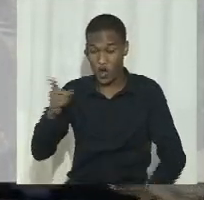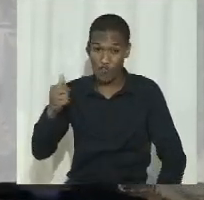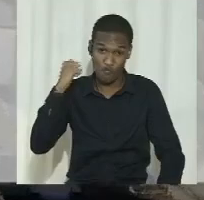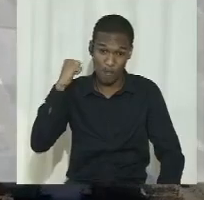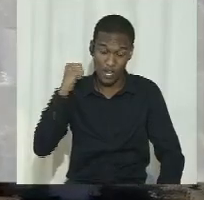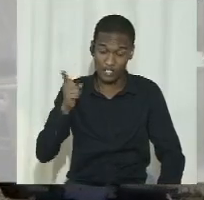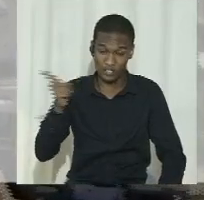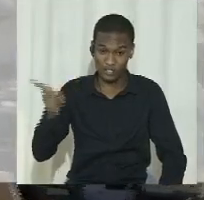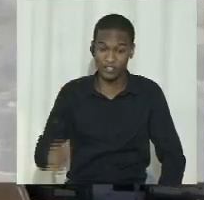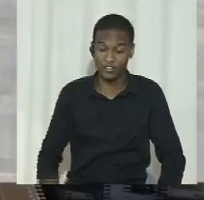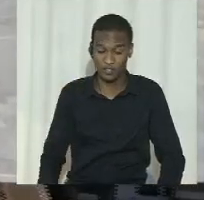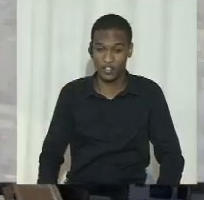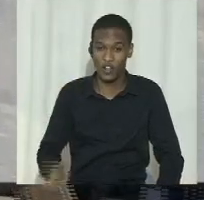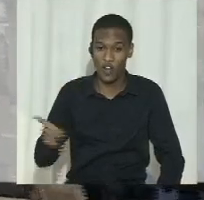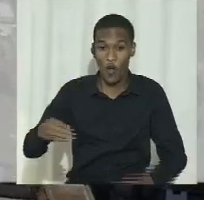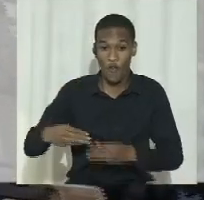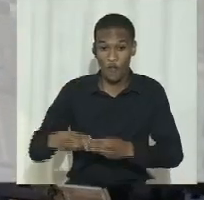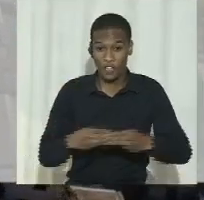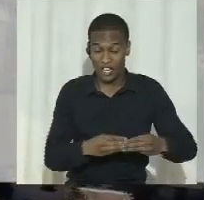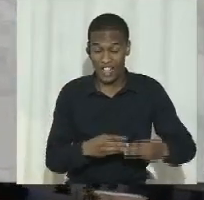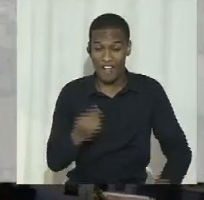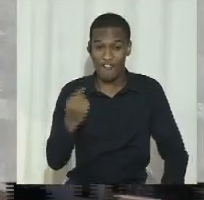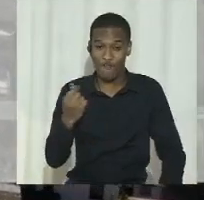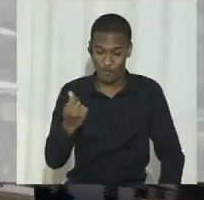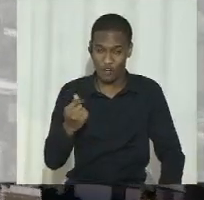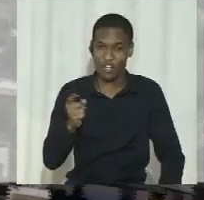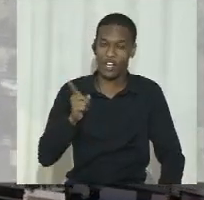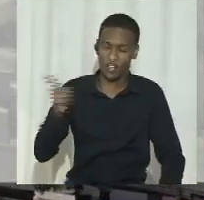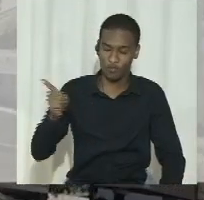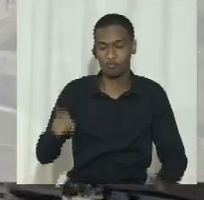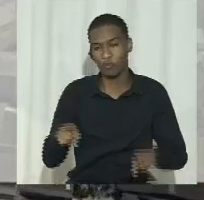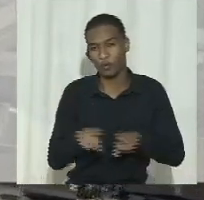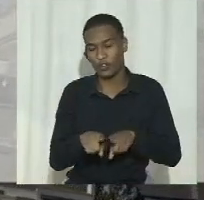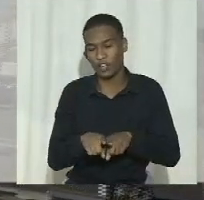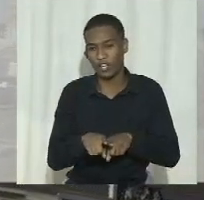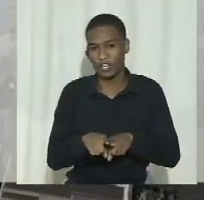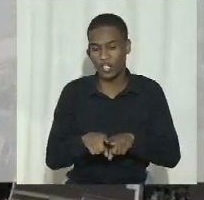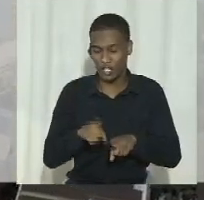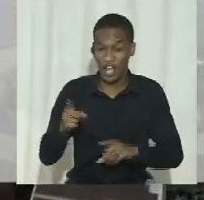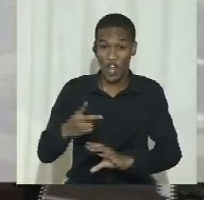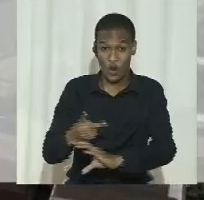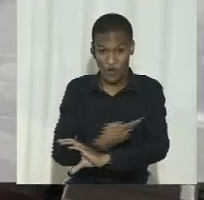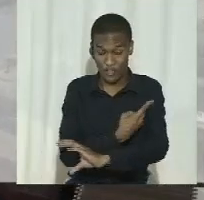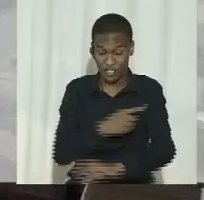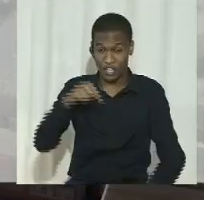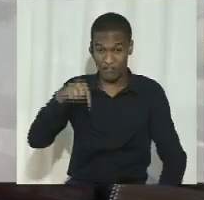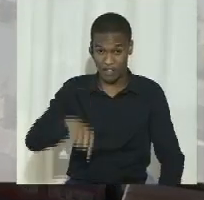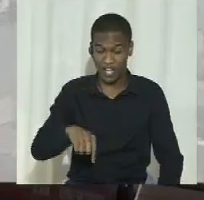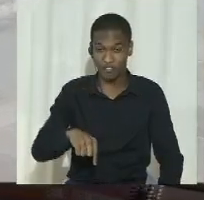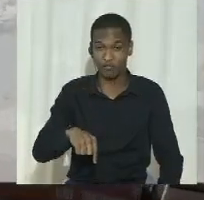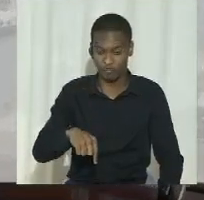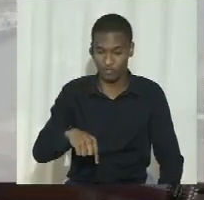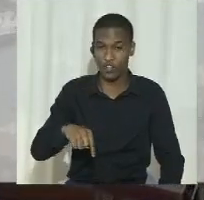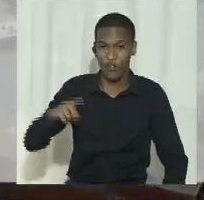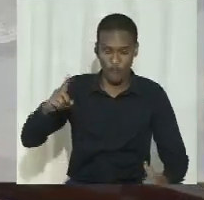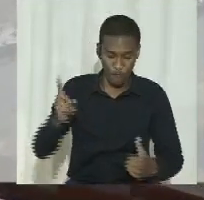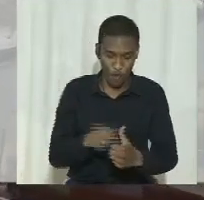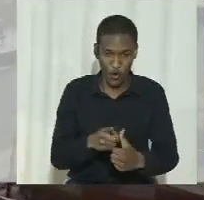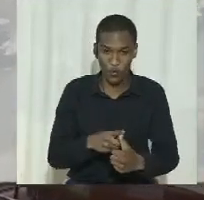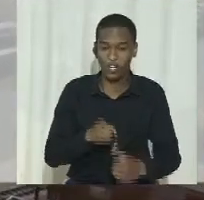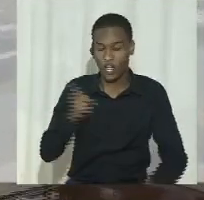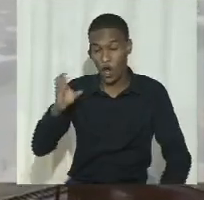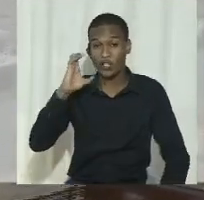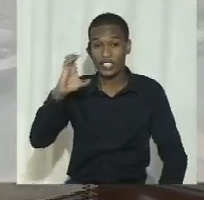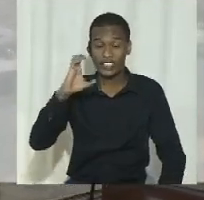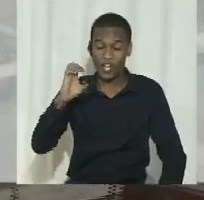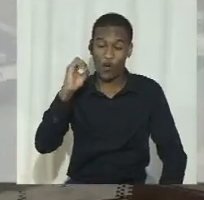koa fa ny fitantanana ny vola sy ny fandanim-bola rehetra manodidina ny COVID-19 dia mandalo ao amin'ny fonds CCO